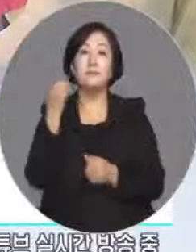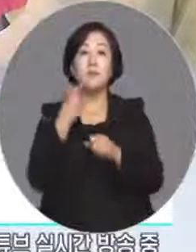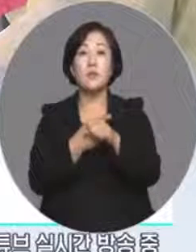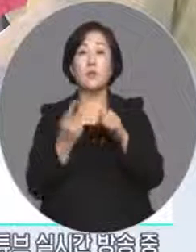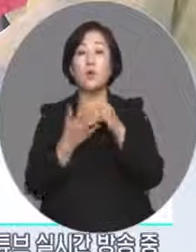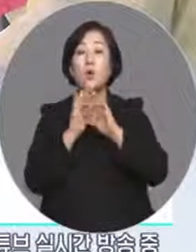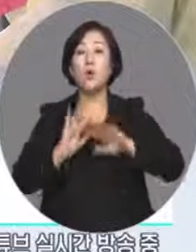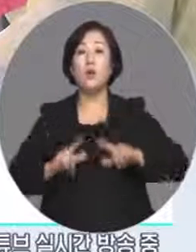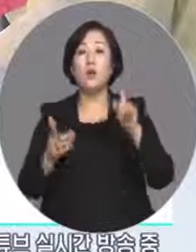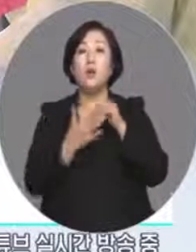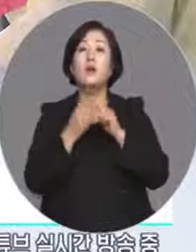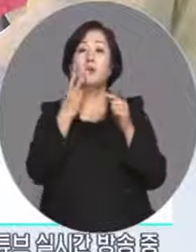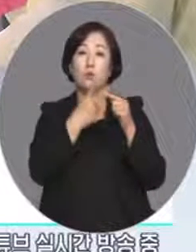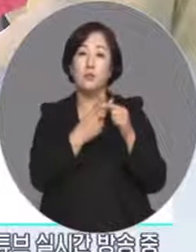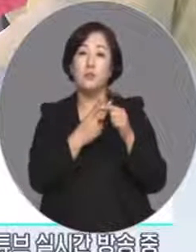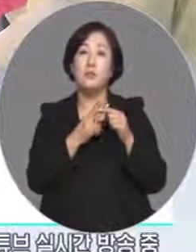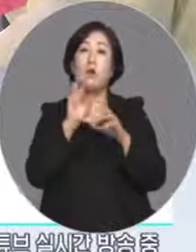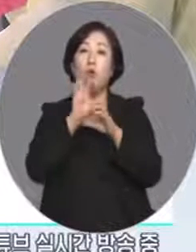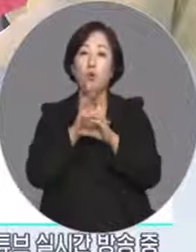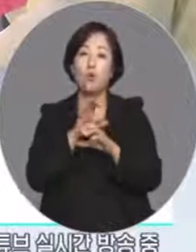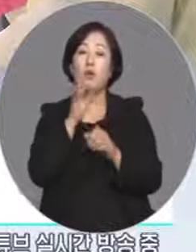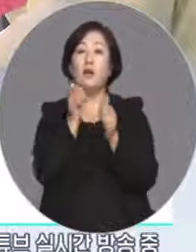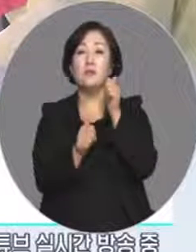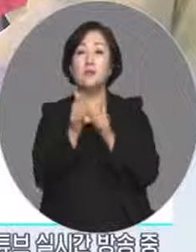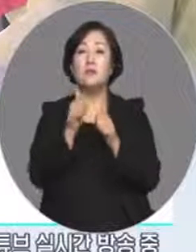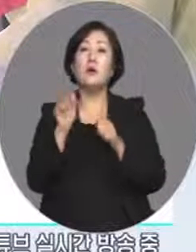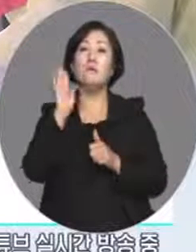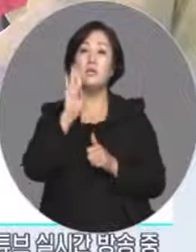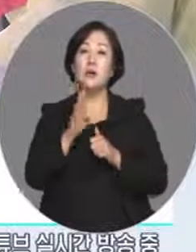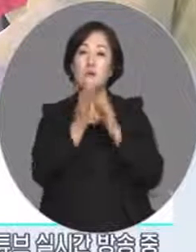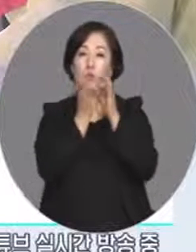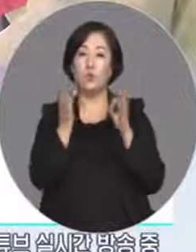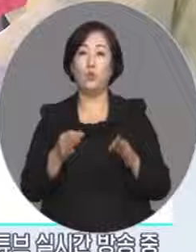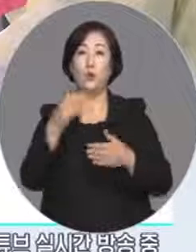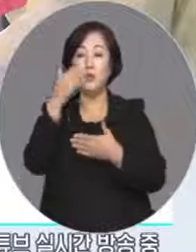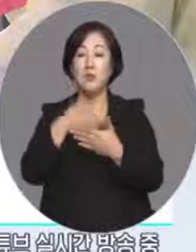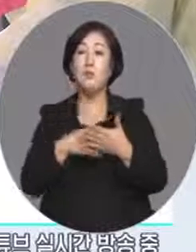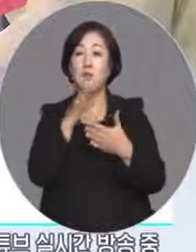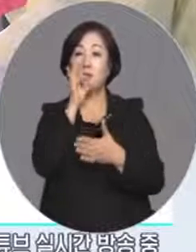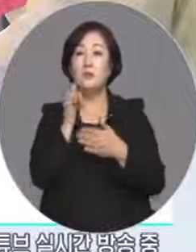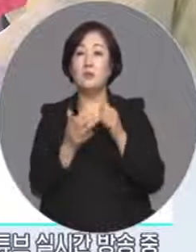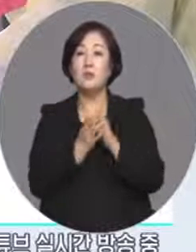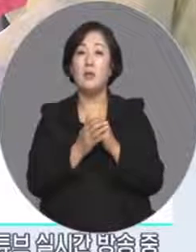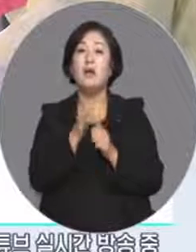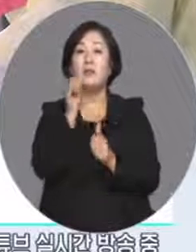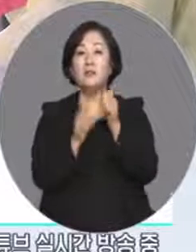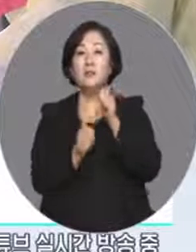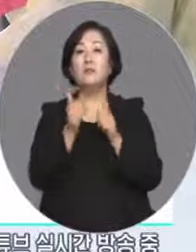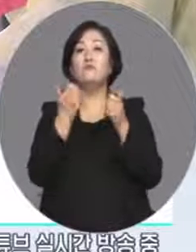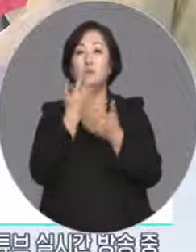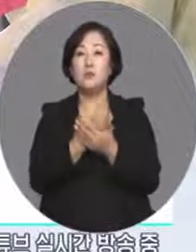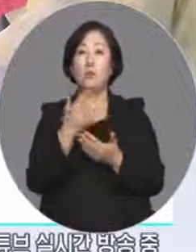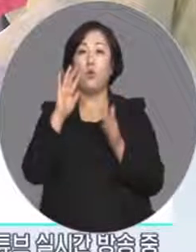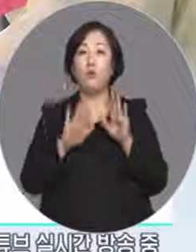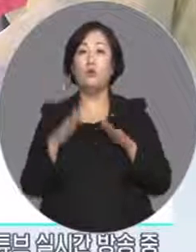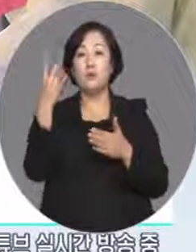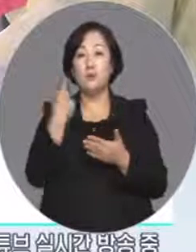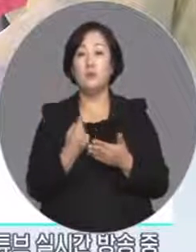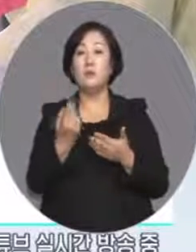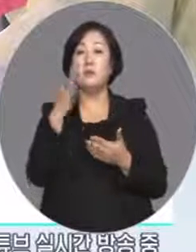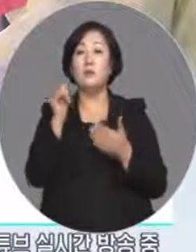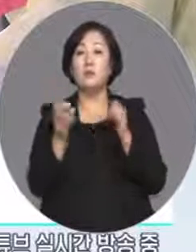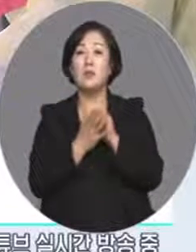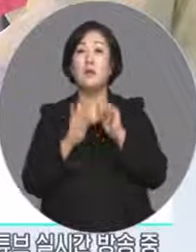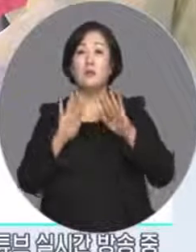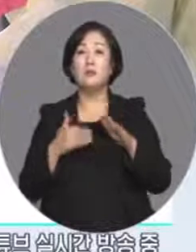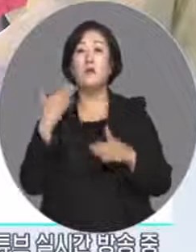지난해에 이어 두 번째 코로나 수능이 이제 사흘 앞으로 다가왔습니다. 수능 시험지도 오늘 도착했는데요.